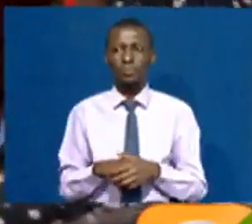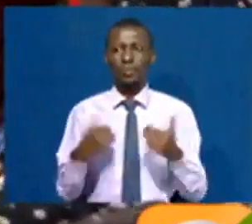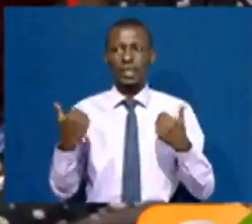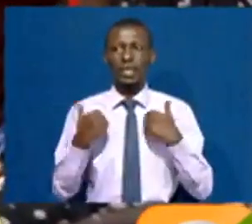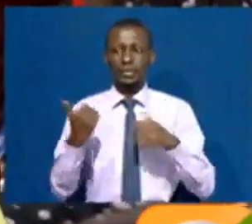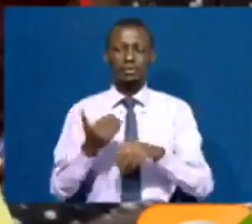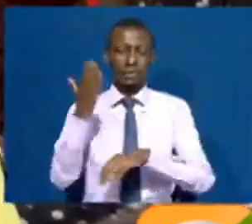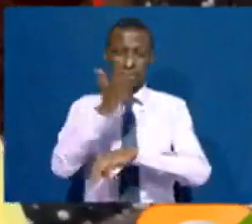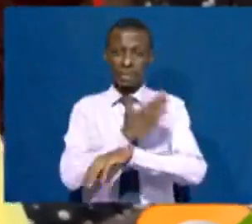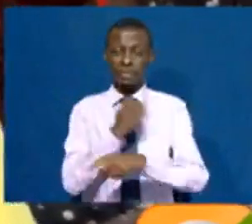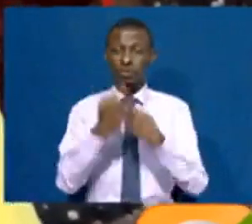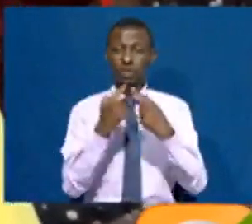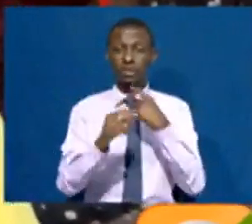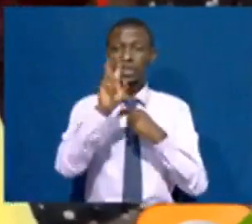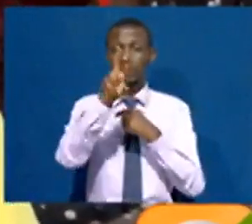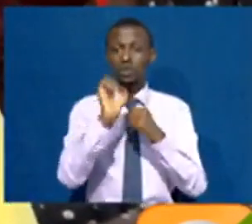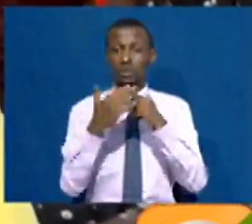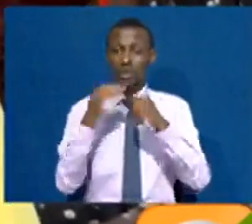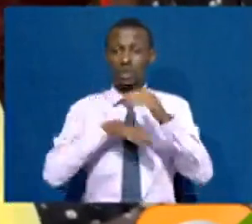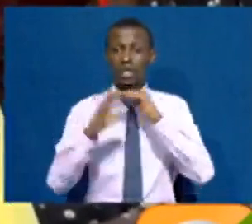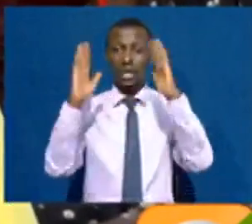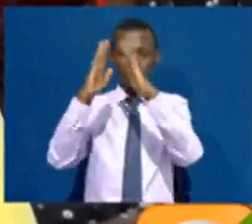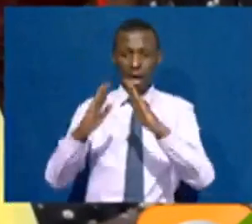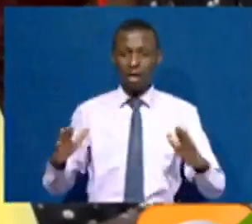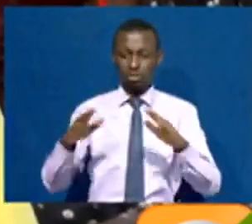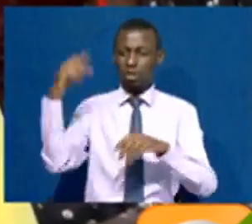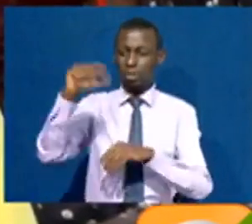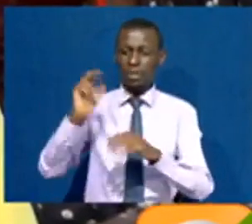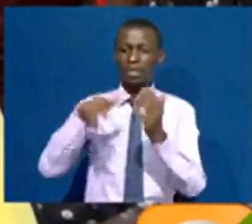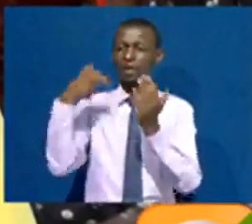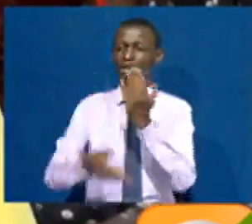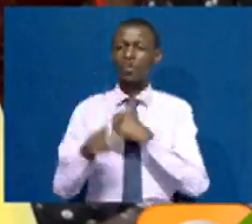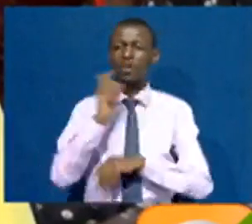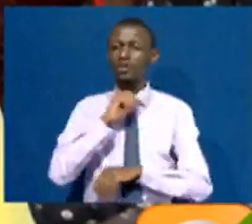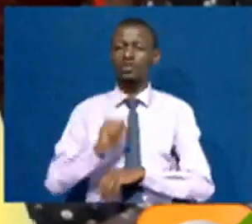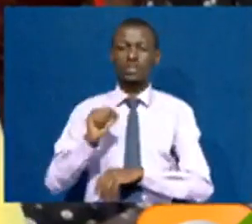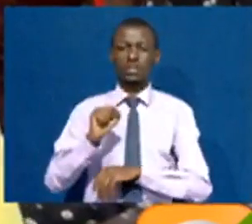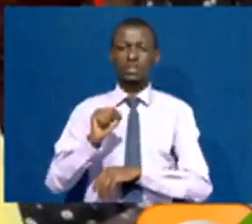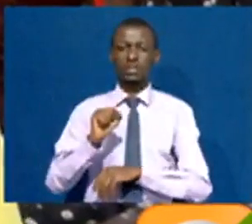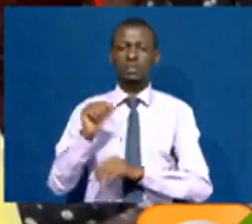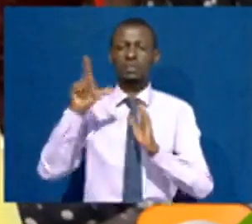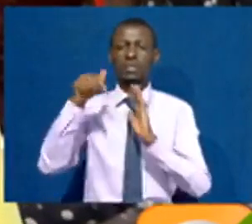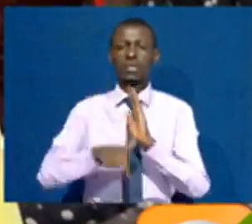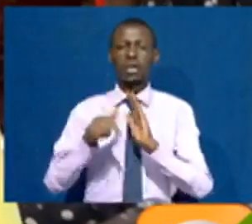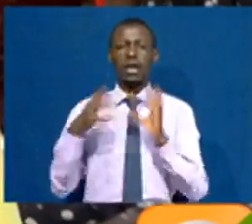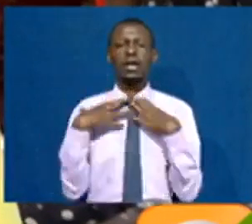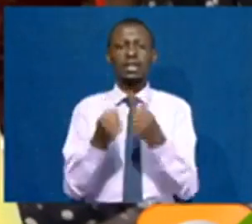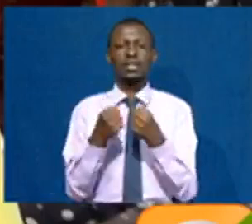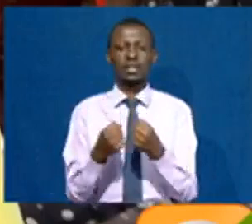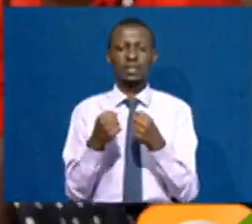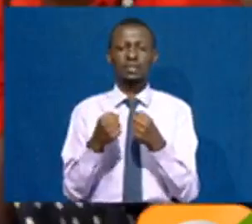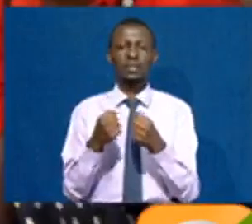waliingia 2019 kwa nyumba ndio walinipiga nikaanguka chini nikasirai alafu baadaye nikalikafa nikatoka nje